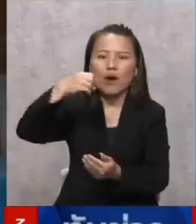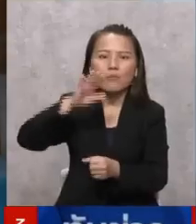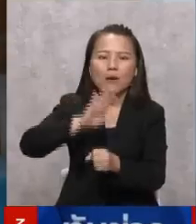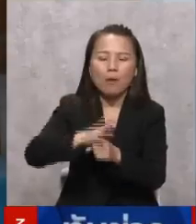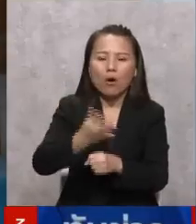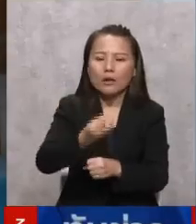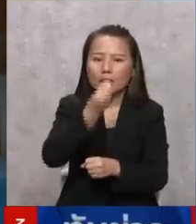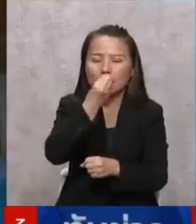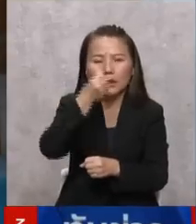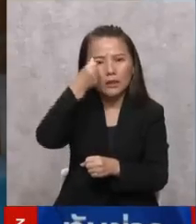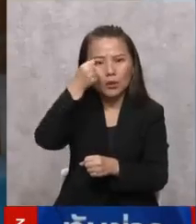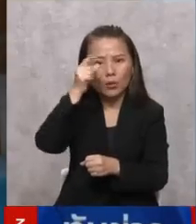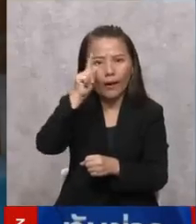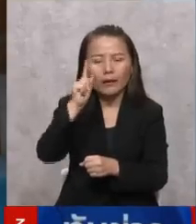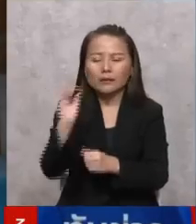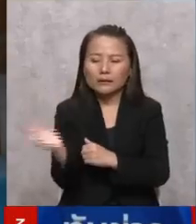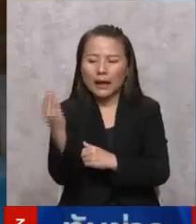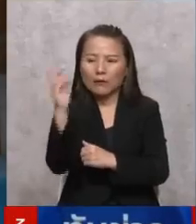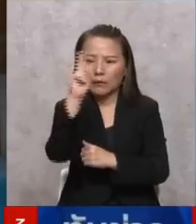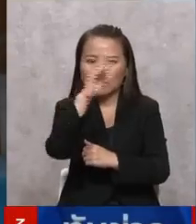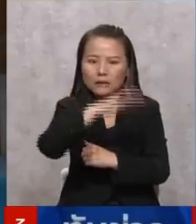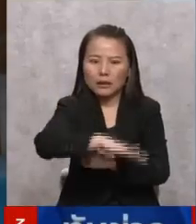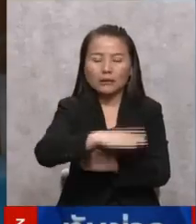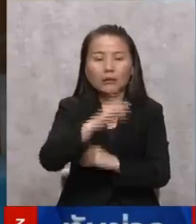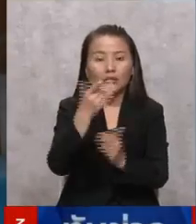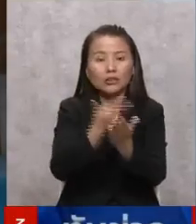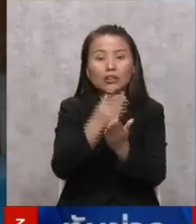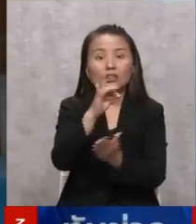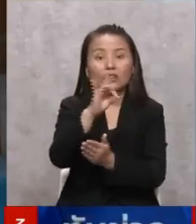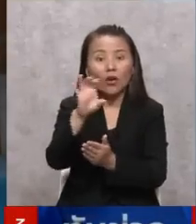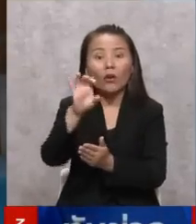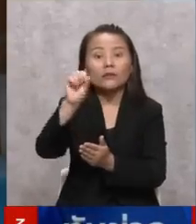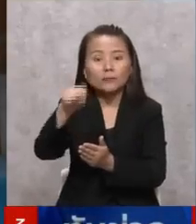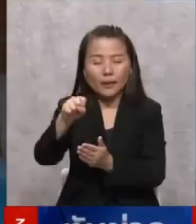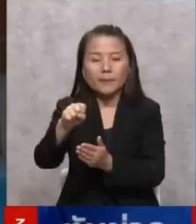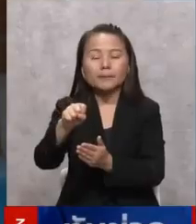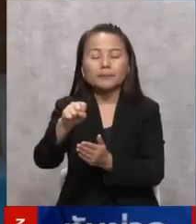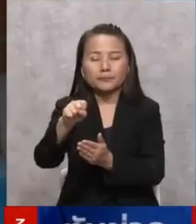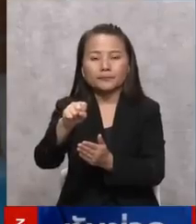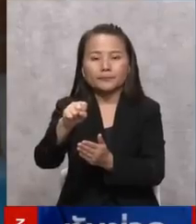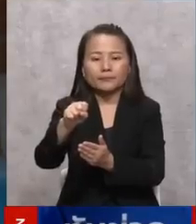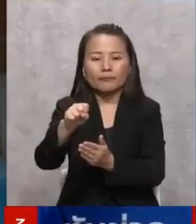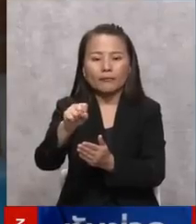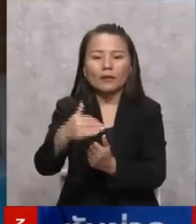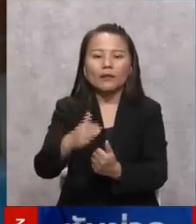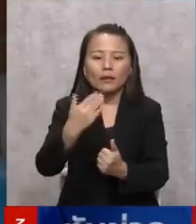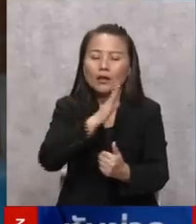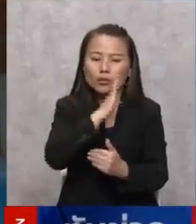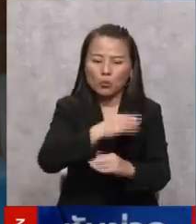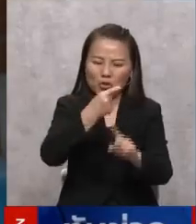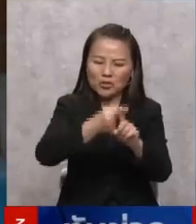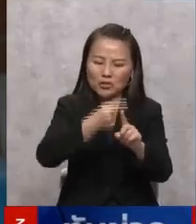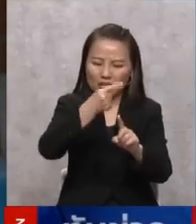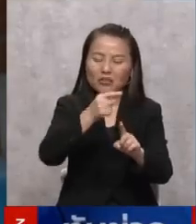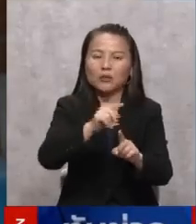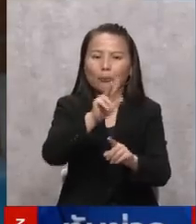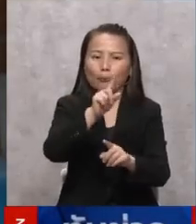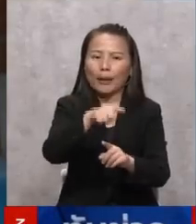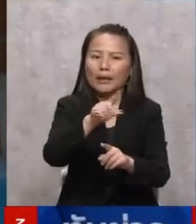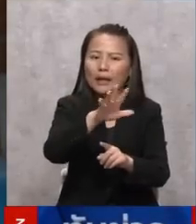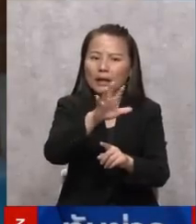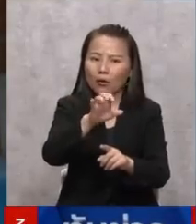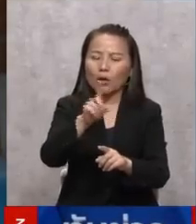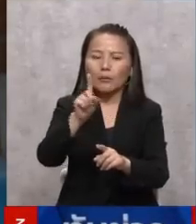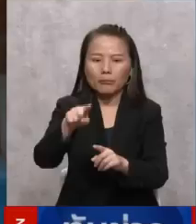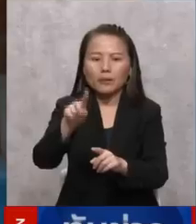กินวันหนึ่งก็ถ้า3มื้อก็ร้อยหนึ่งอะเนาะ3มื้อยังเก่งก็ร้อยละ 1,500 ขึ้นนะแม่ว่าละ 1,500